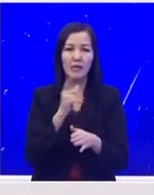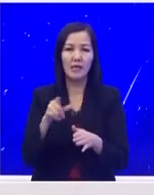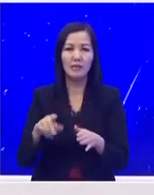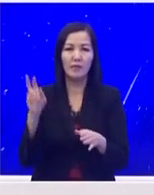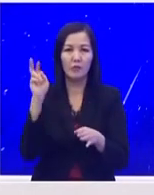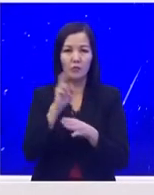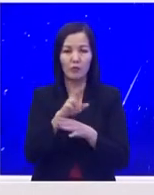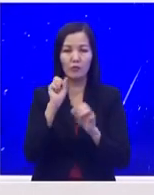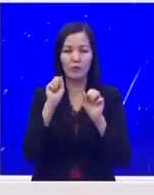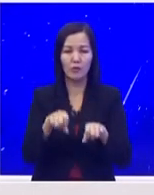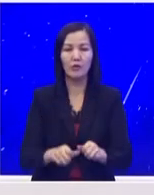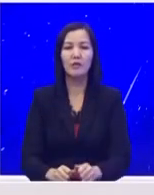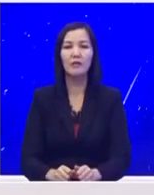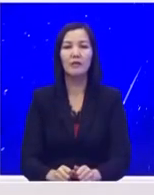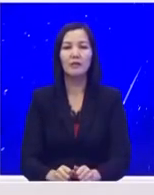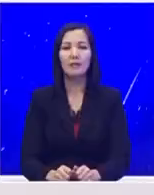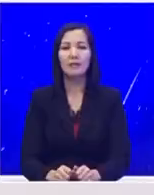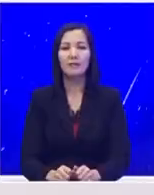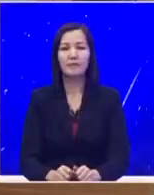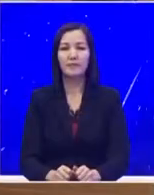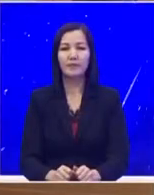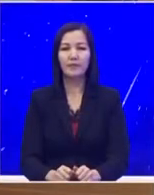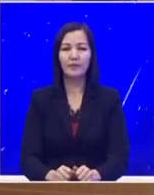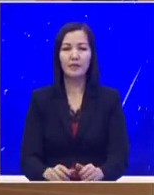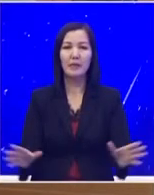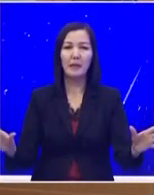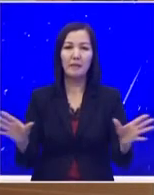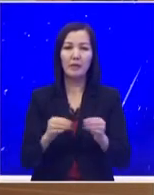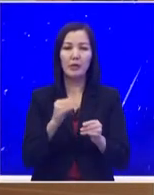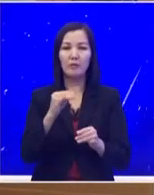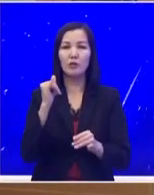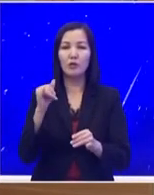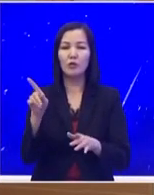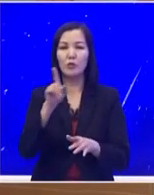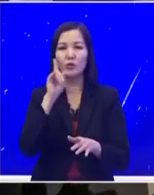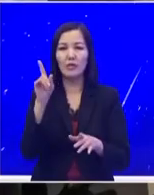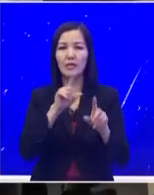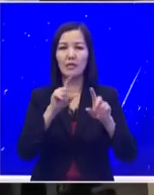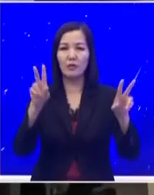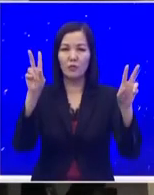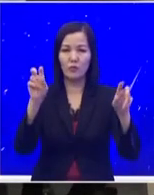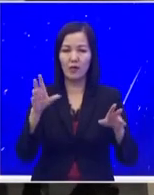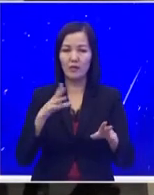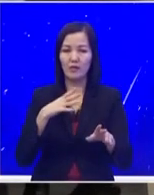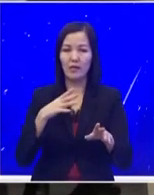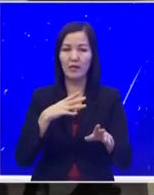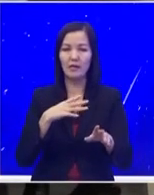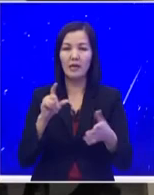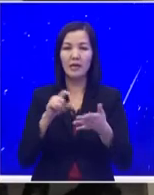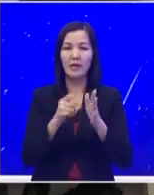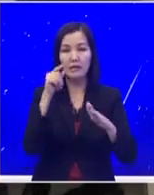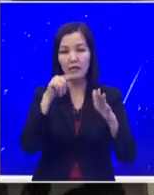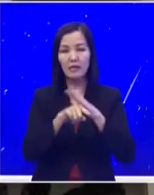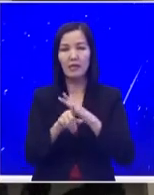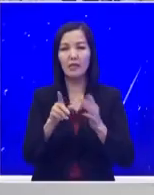азамат осында жүгіне алады. Біргеміз жетісу. Бұл жетісулық жастардың еріктілер жылындағы ұраны. Кеңсеге кіргеннен